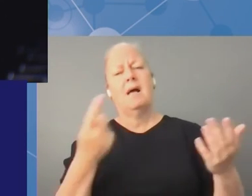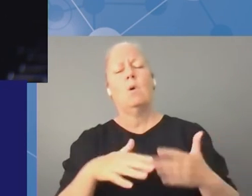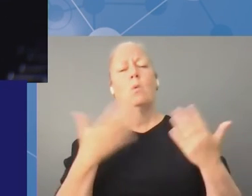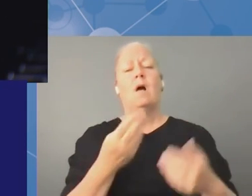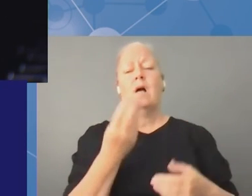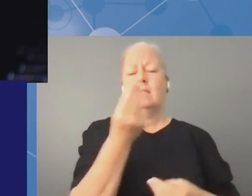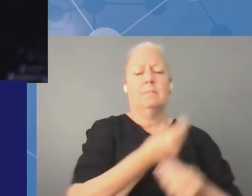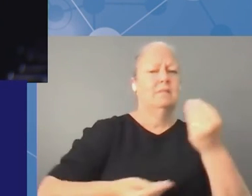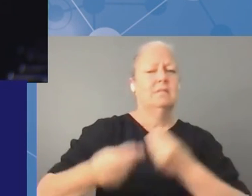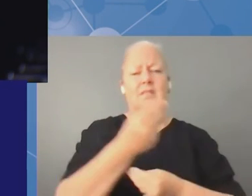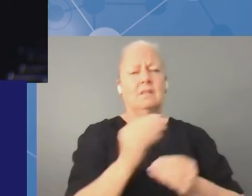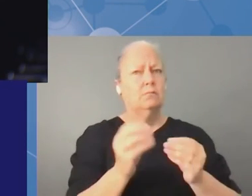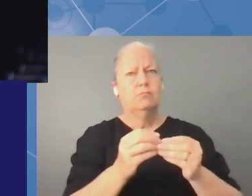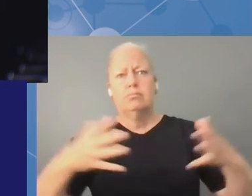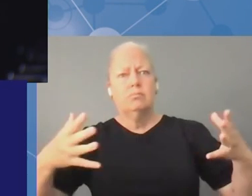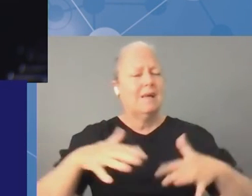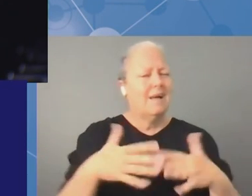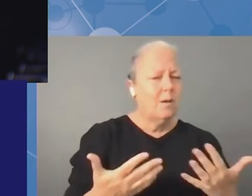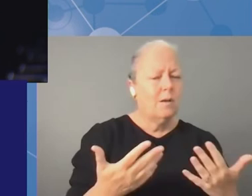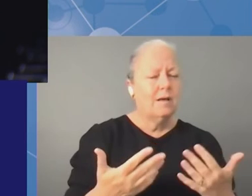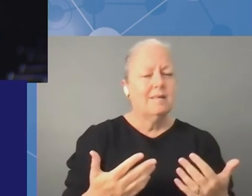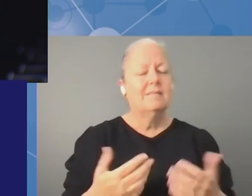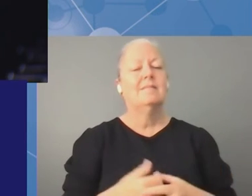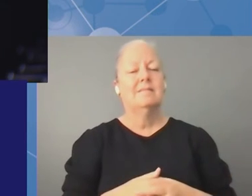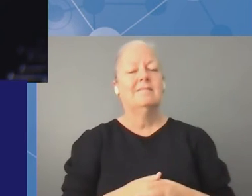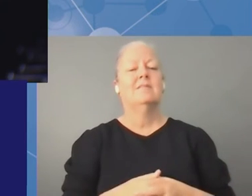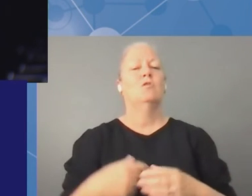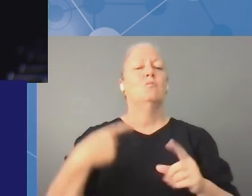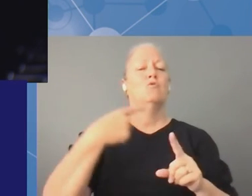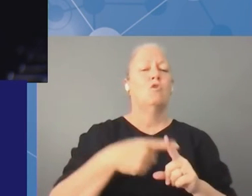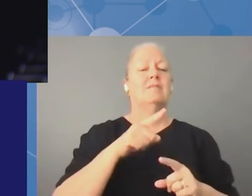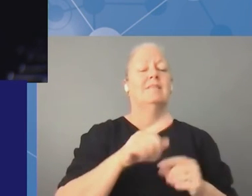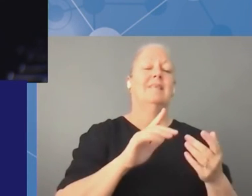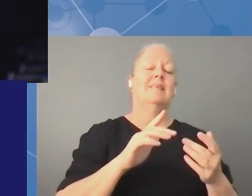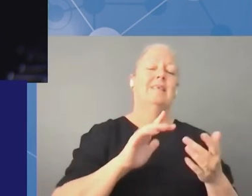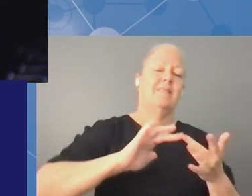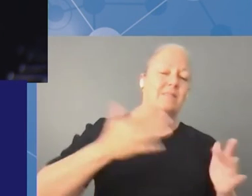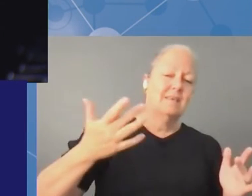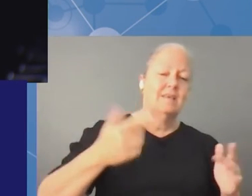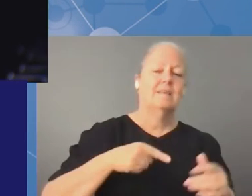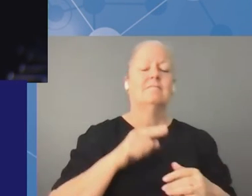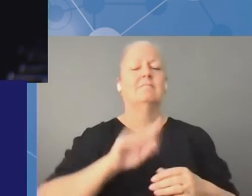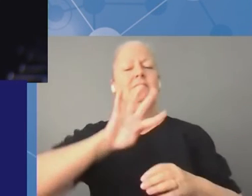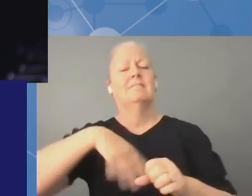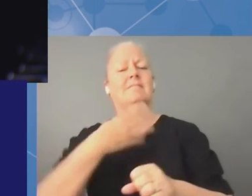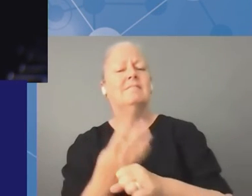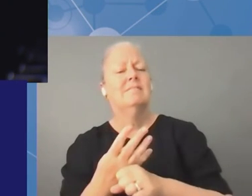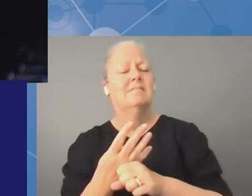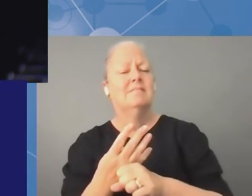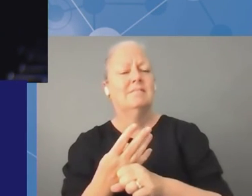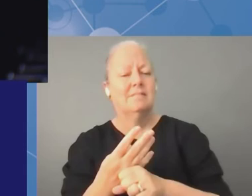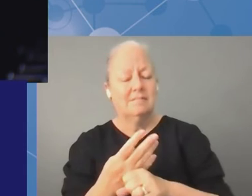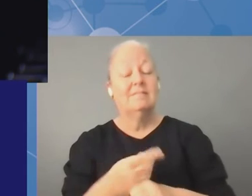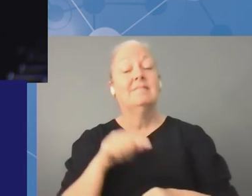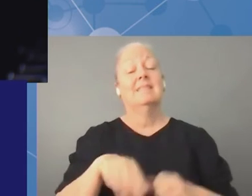отношении доступа к интернету, искусственного интеллекта и также достижения целей